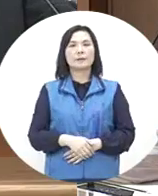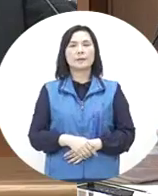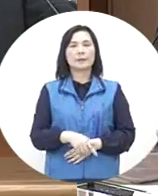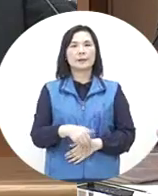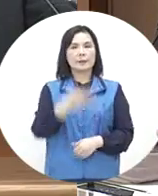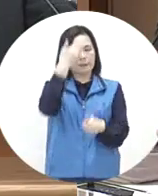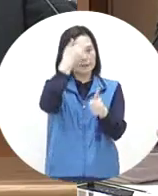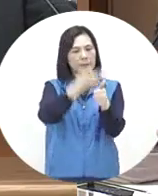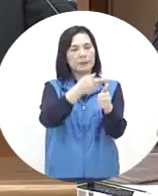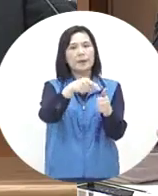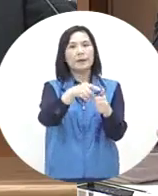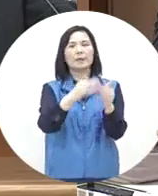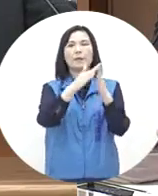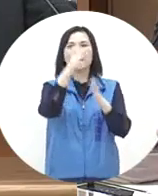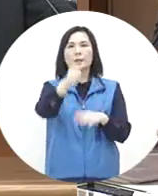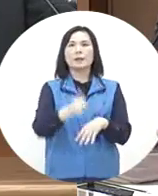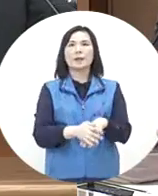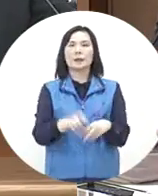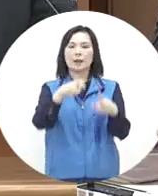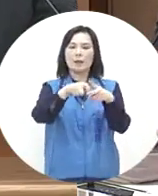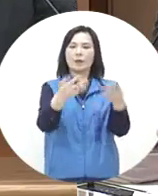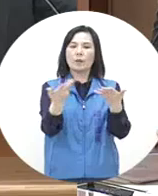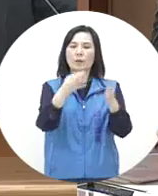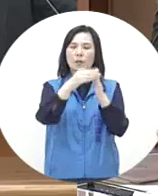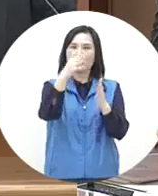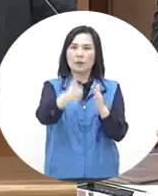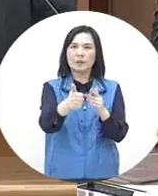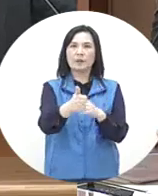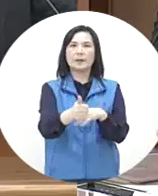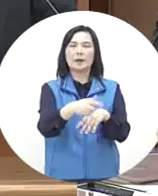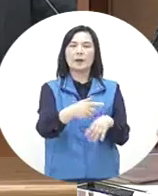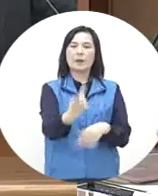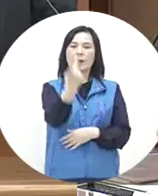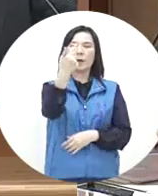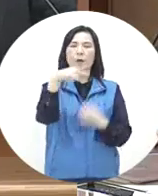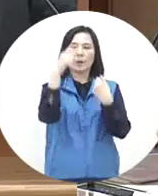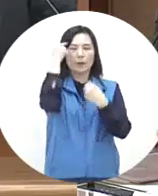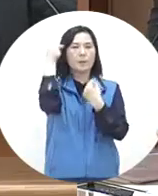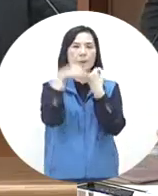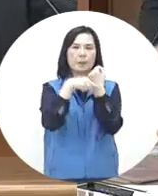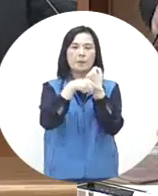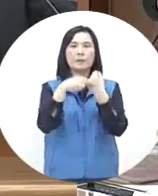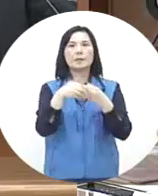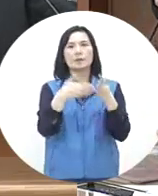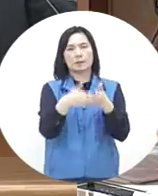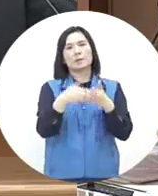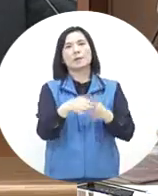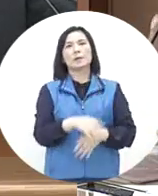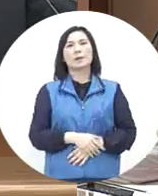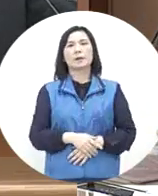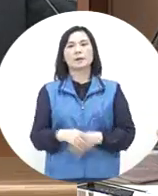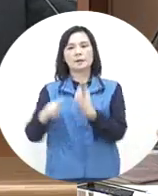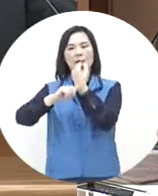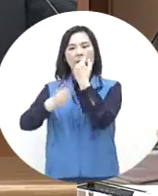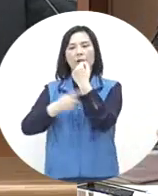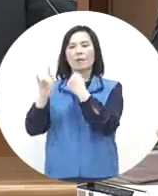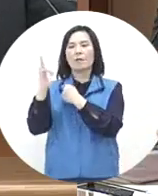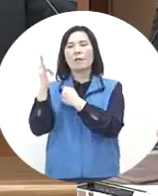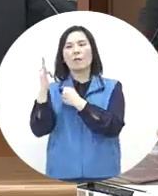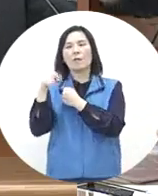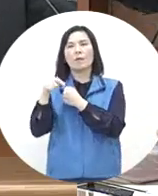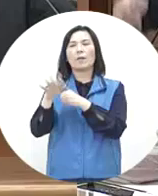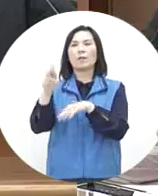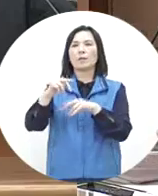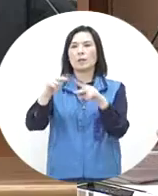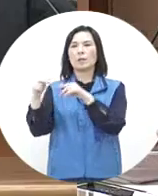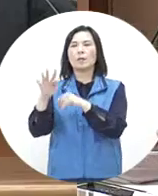这个公务局长可以赶快去进行研议，我想这是比较重要的事情。 这样不用等修法， 对， 在等修法以后就缓不